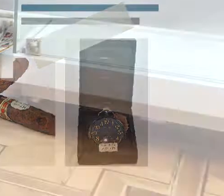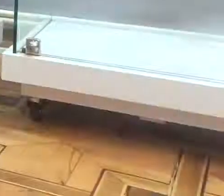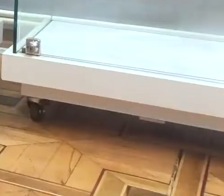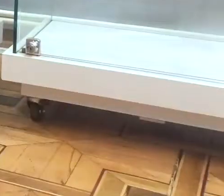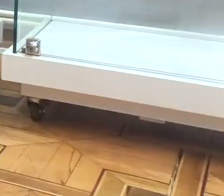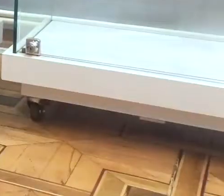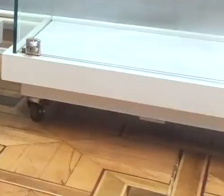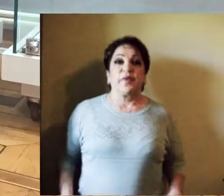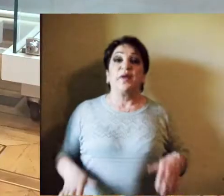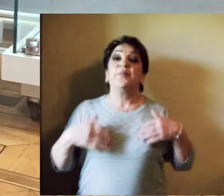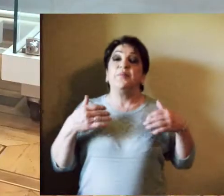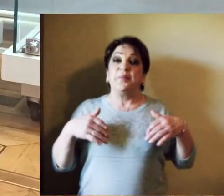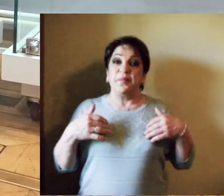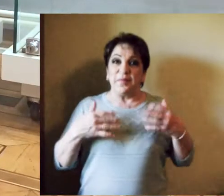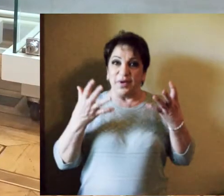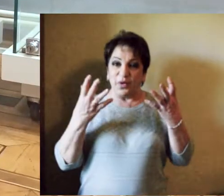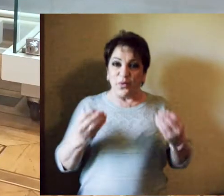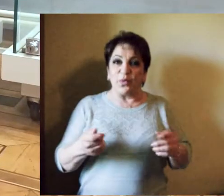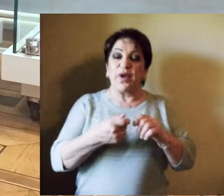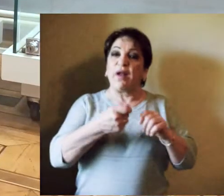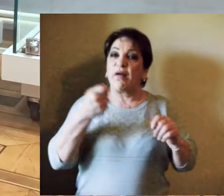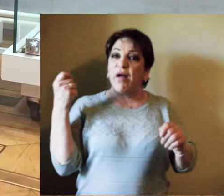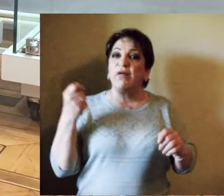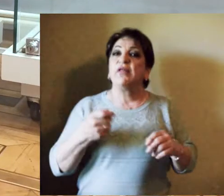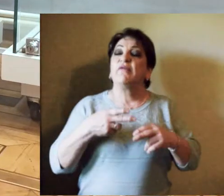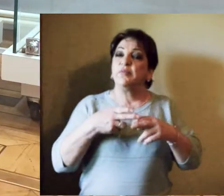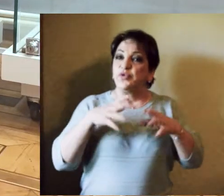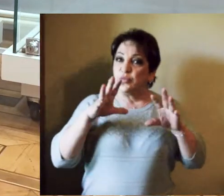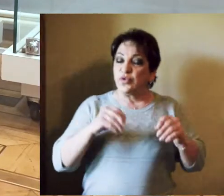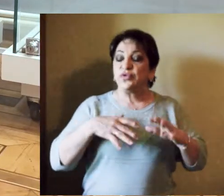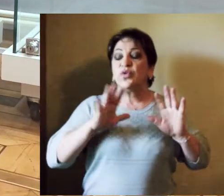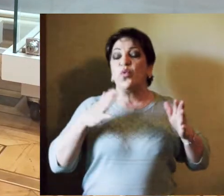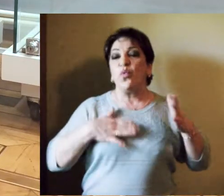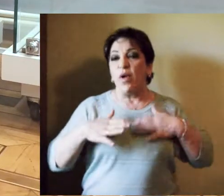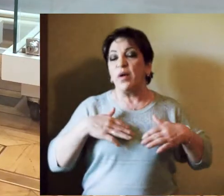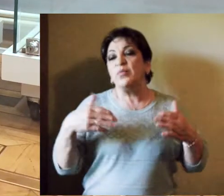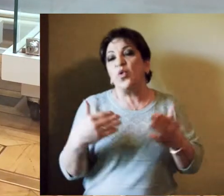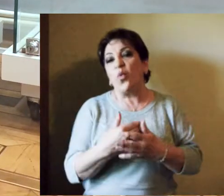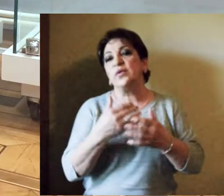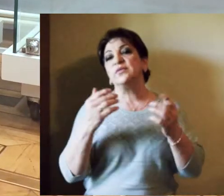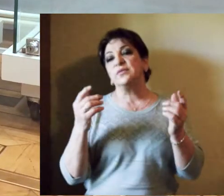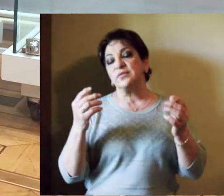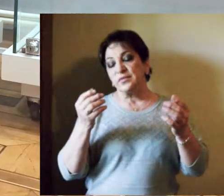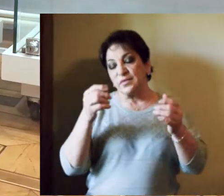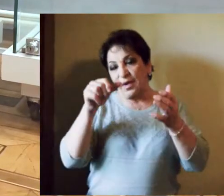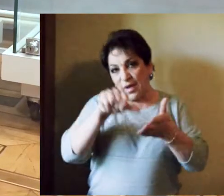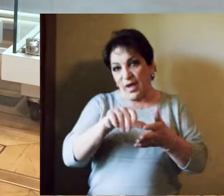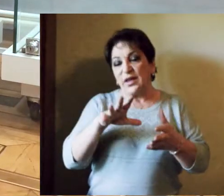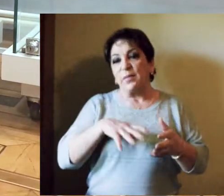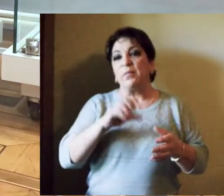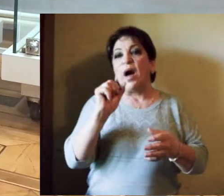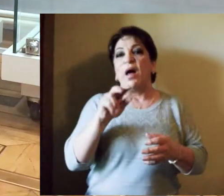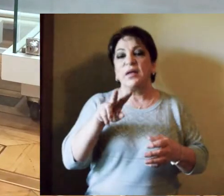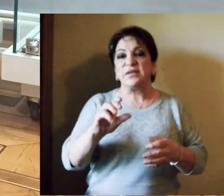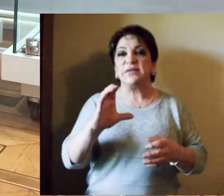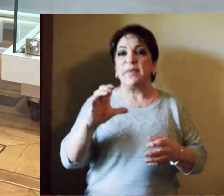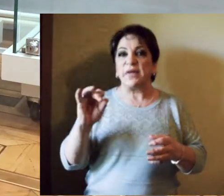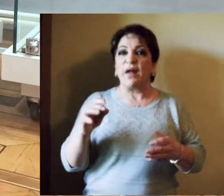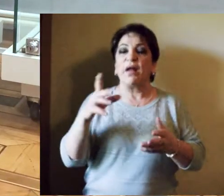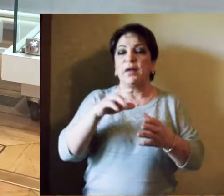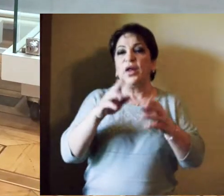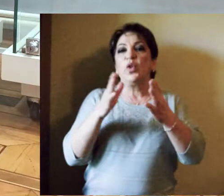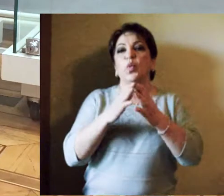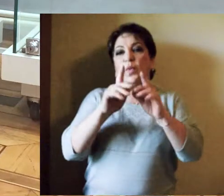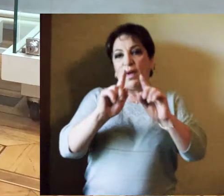Բարի որ, երկարատև ընդմիչմից հետո շատ ուրախ եմ կրկին հայտնվել Ալեկսանդր Սպենդերյանի տուն թանգարանում։ Այսօր ձեզ